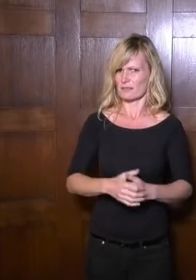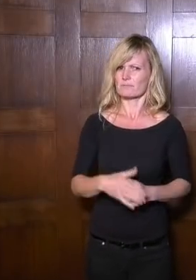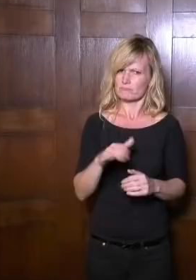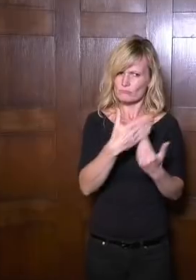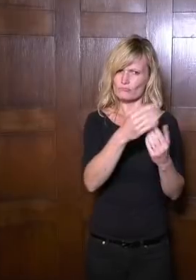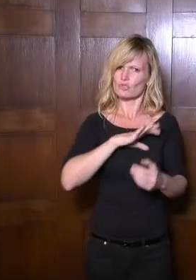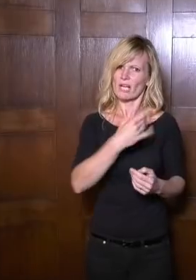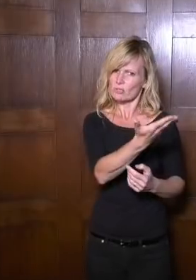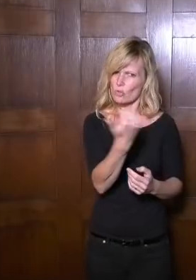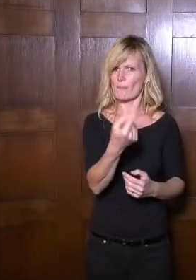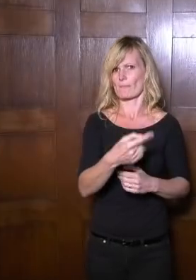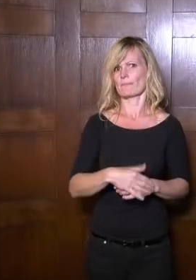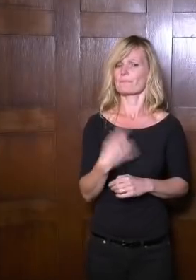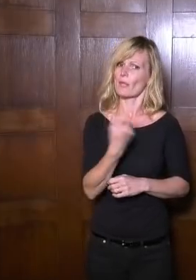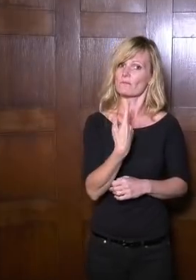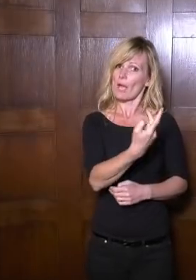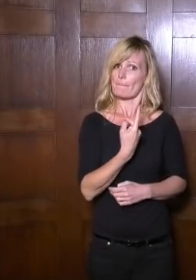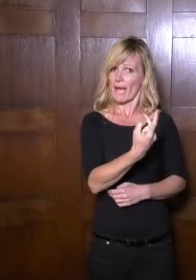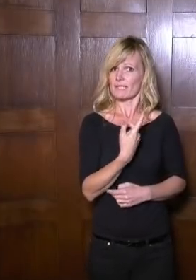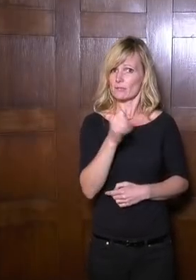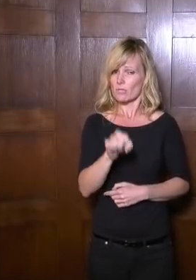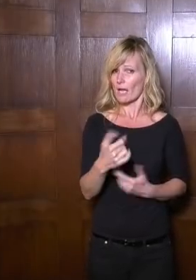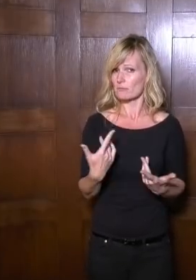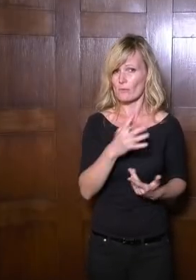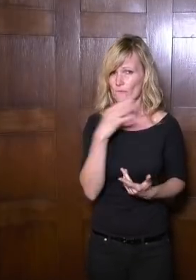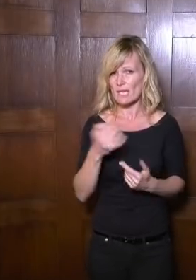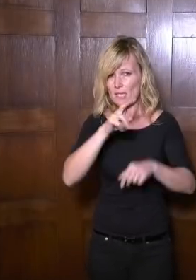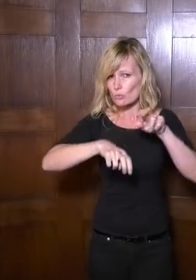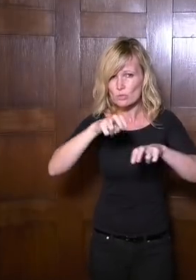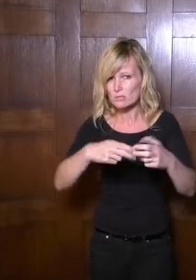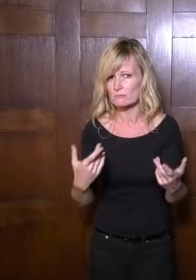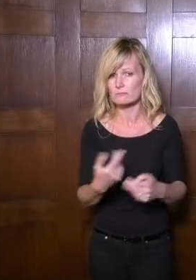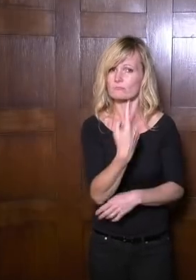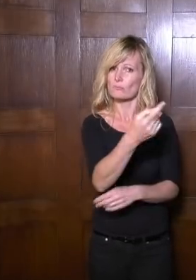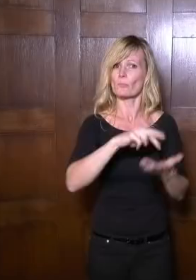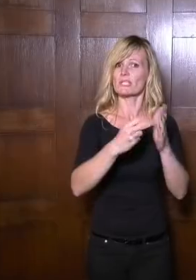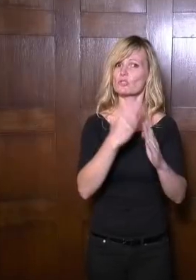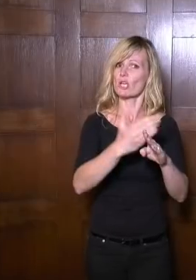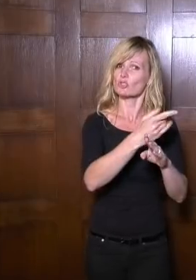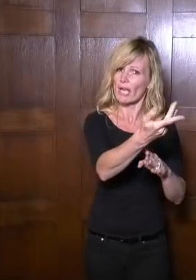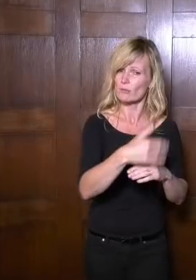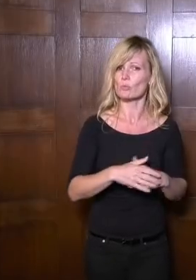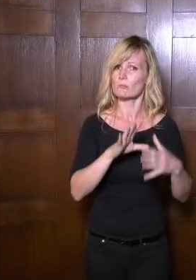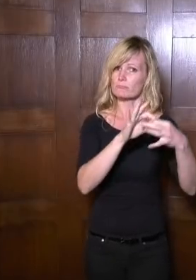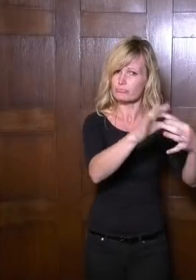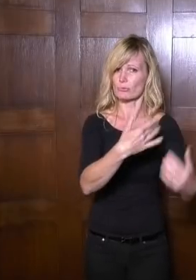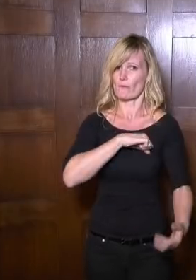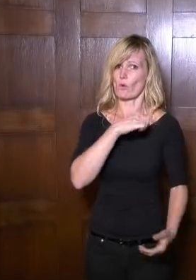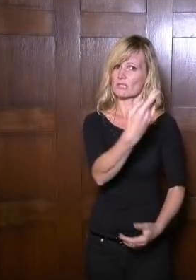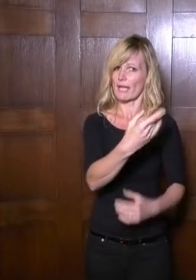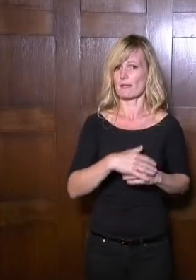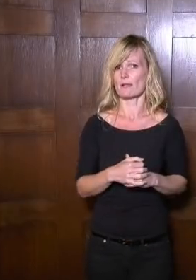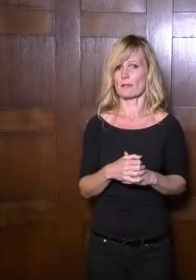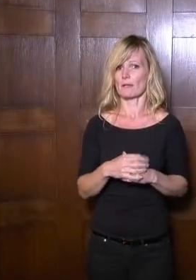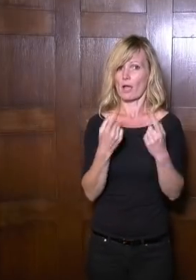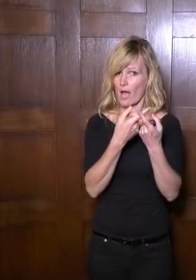Und wir könnten daraus beide sehr viel Nutzen ziehen, Sie für Ihre politischen Entscheidungen und alle, die